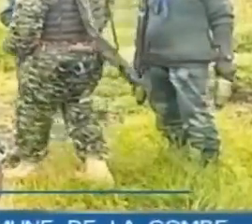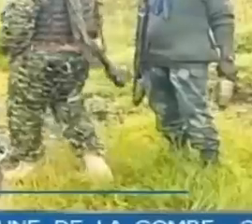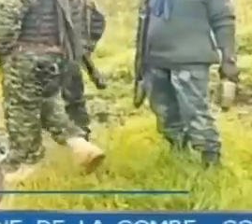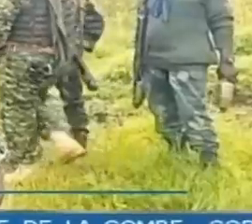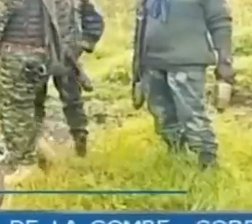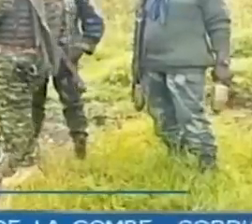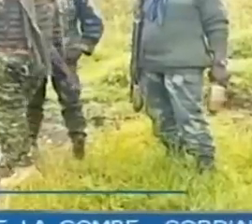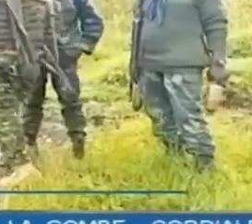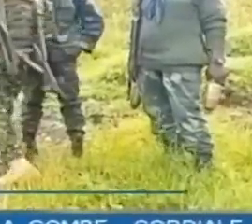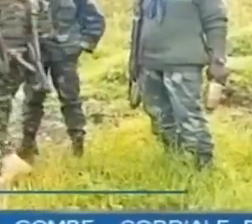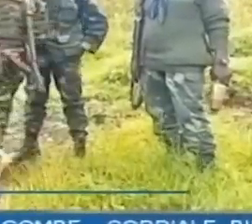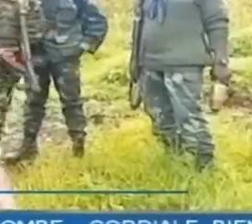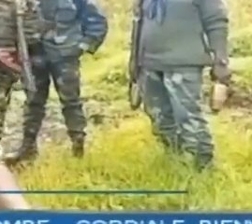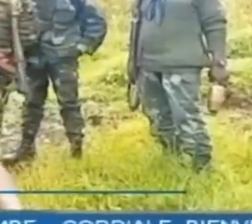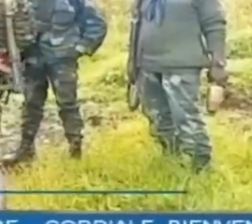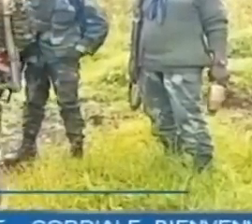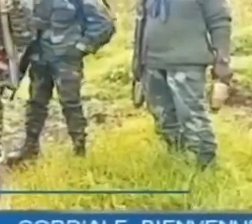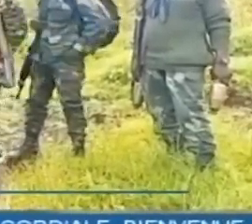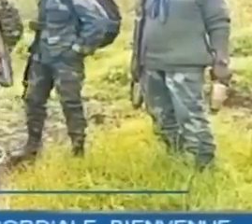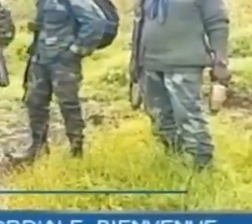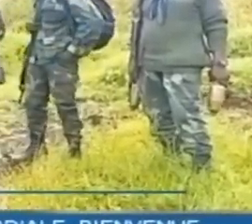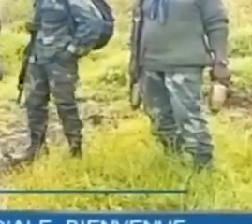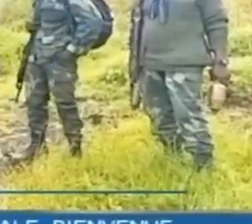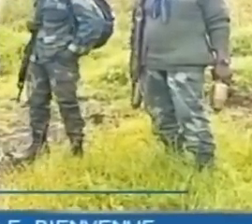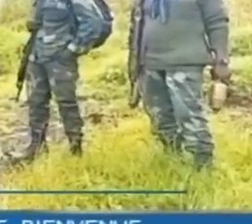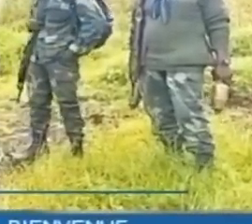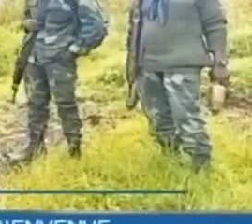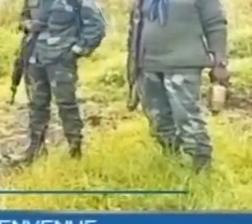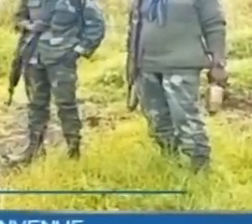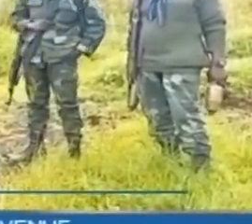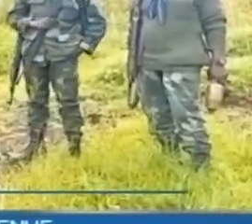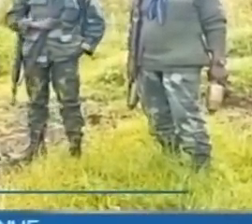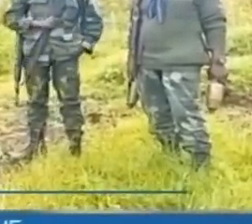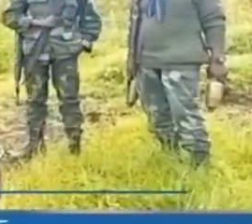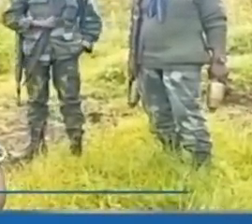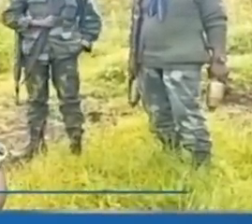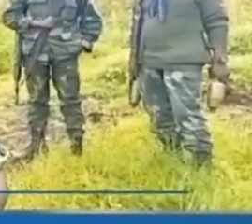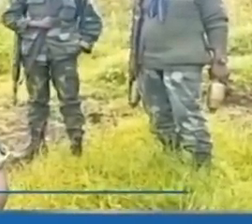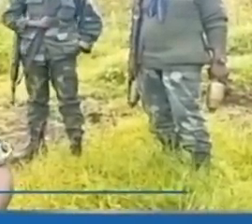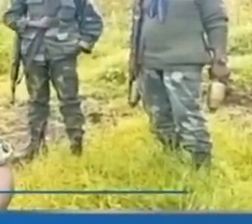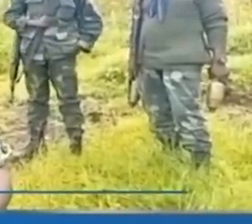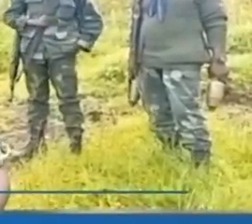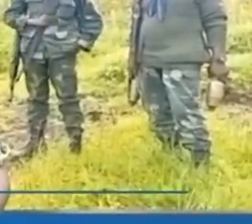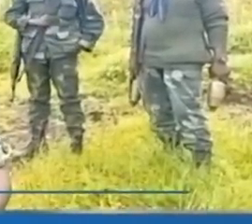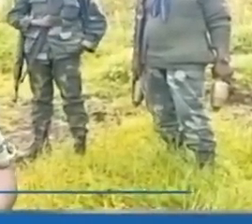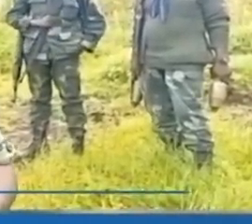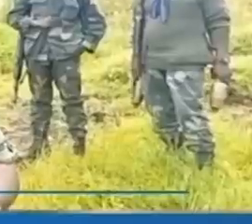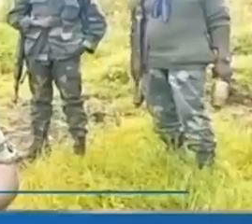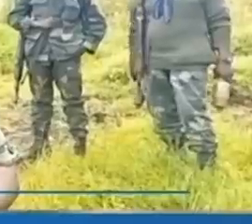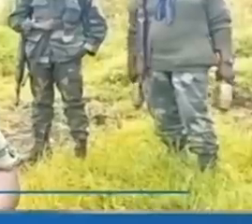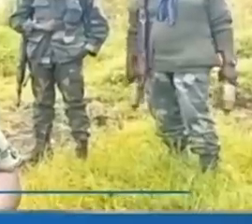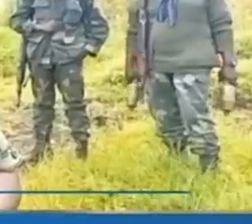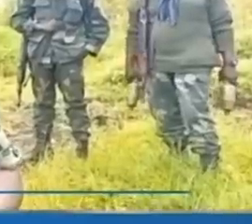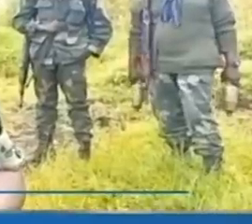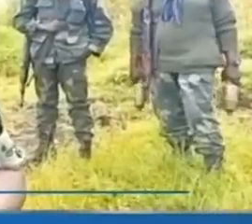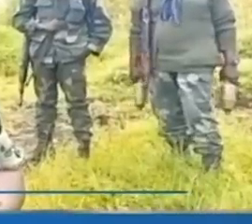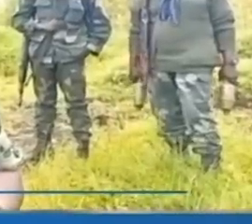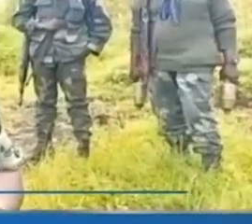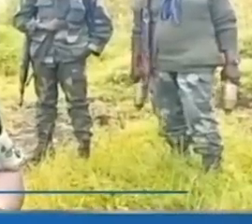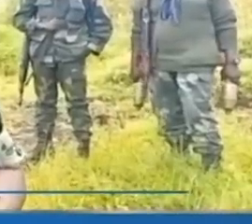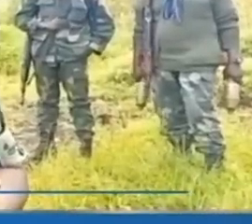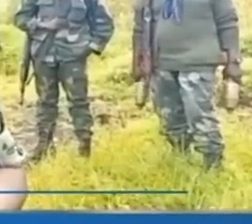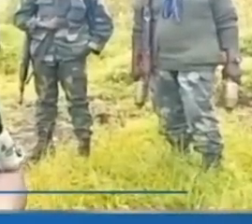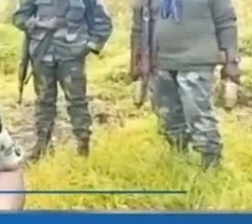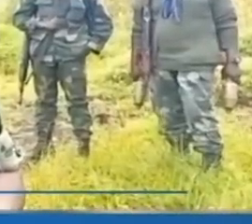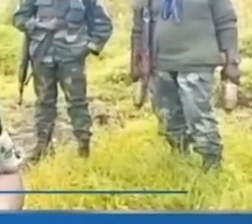général-major Kirimwa Mbitel, qui se trouvait de les commandants, c'était opérationnel qui pour la nuit. Donc, cette route vient